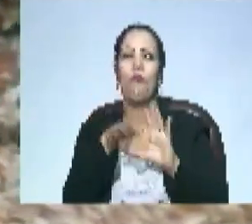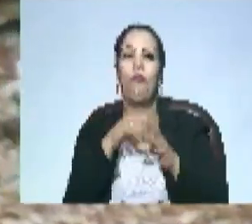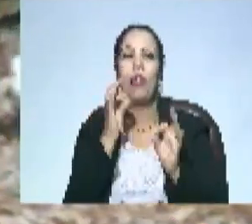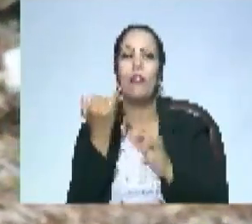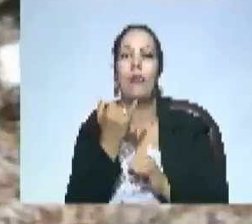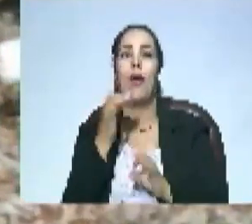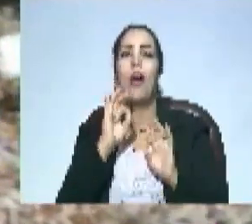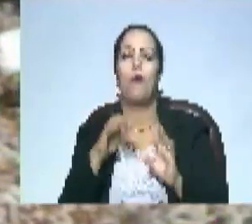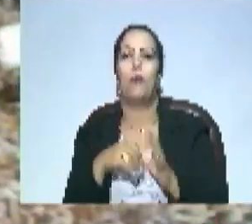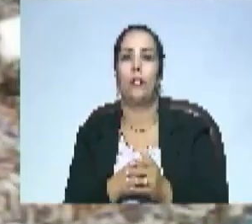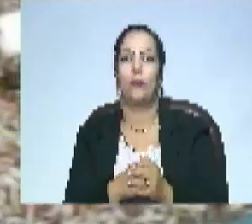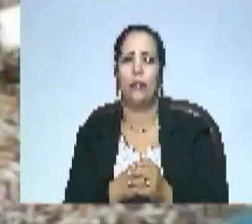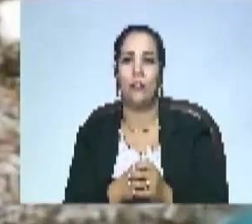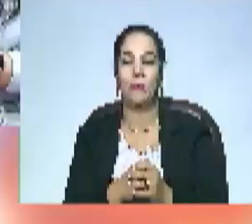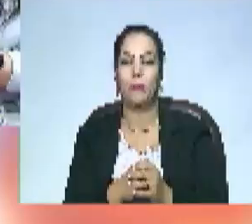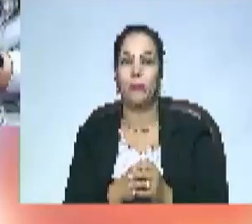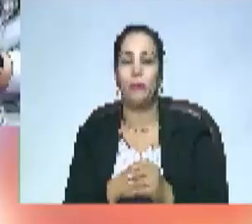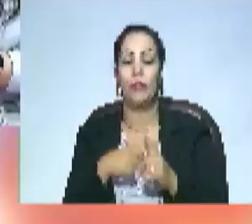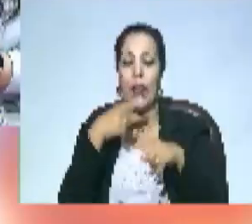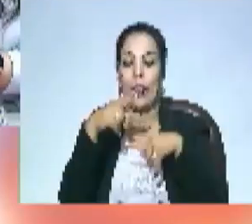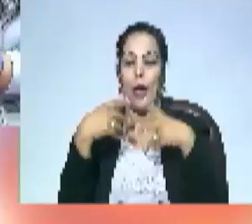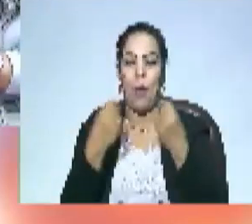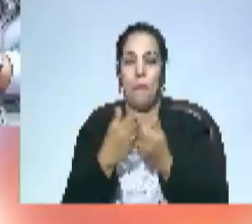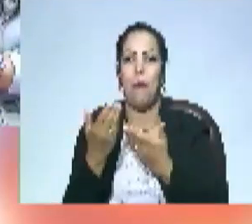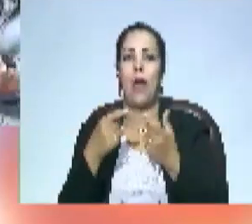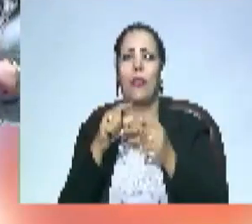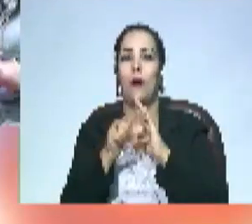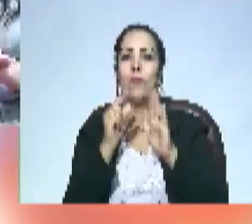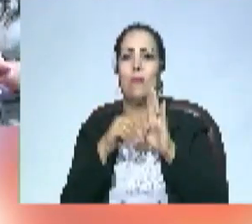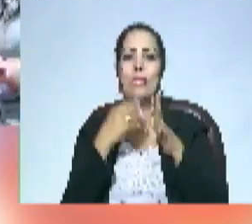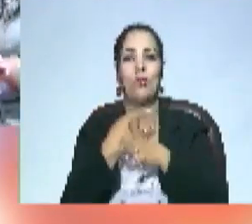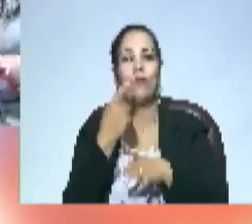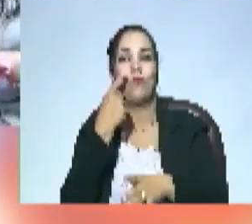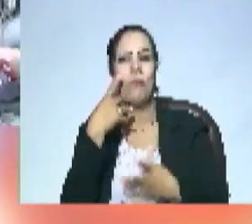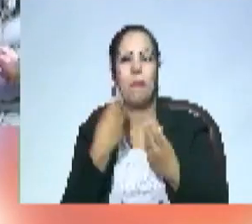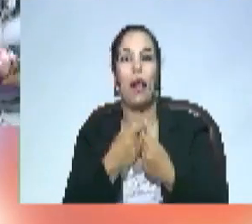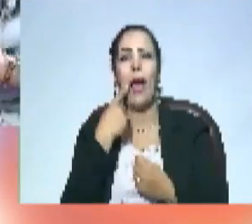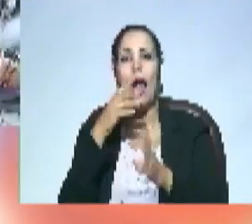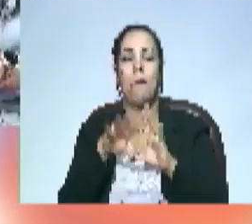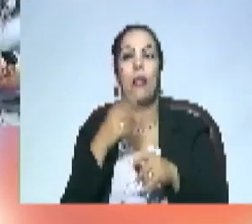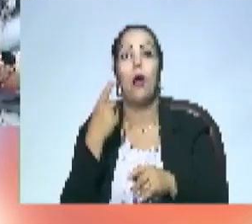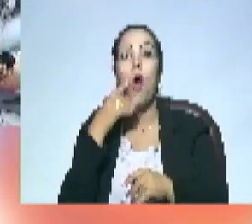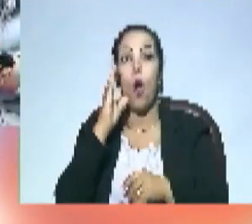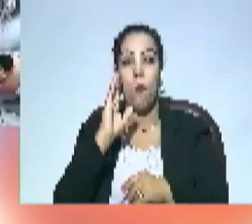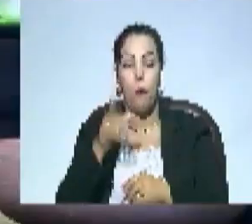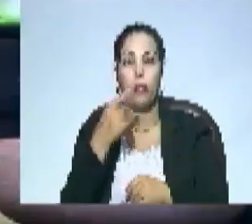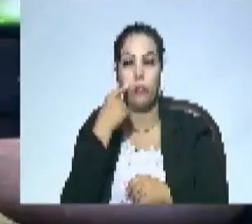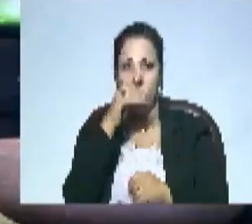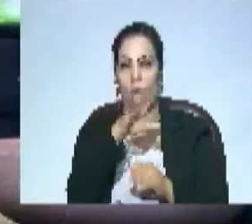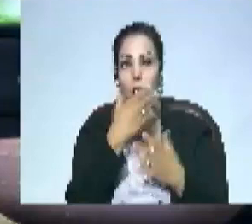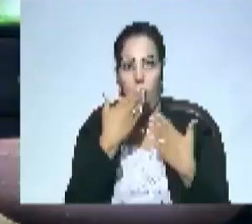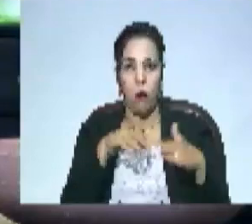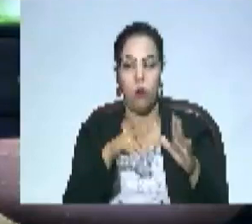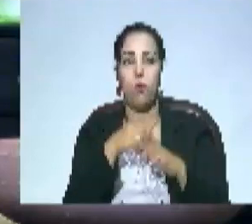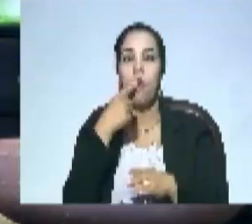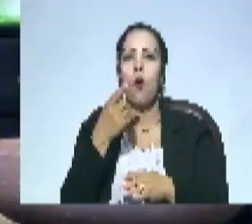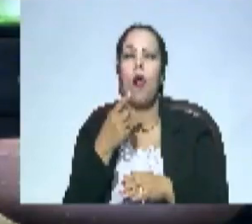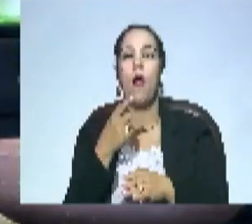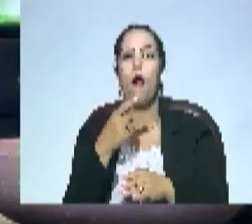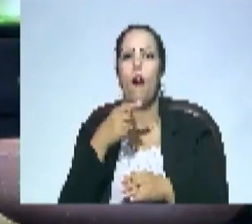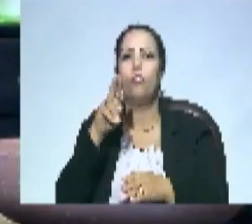شويه يعني تابع بقى الحلقات وشوف الكيك بتتعمل ازاي ممكن نحط هنا بقى ايه شويه شوكولاته